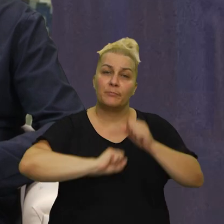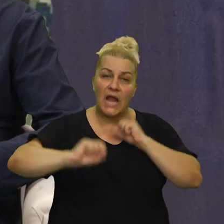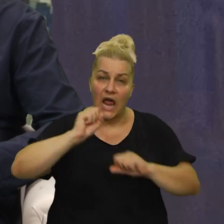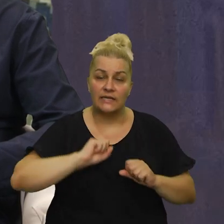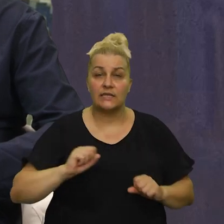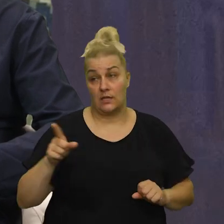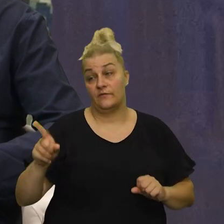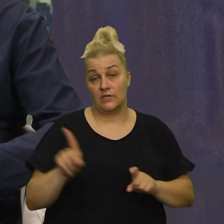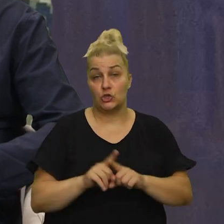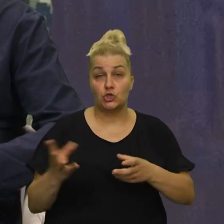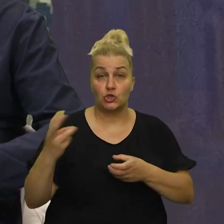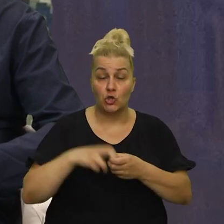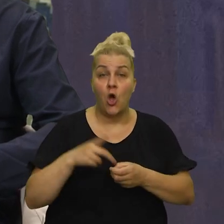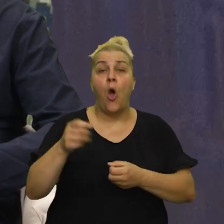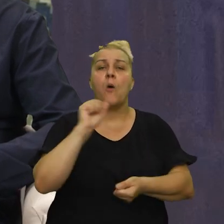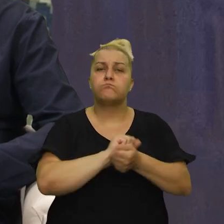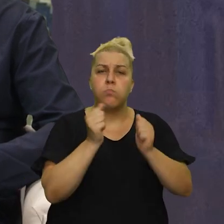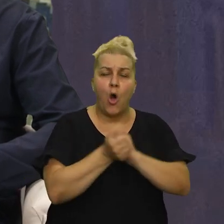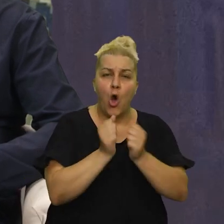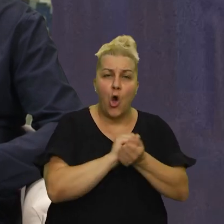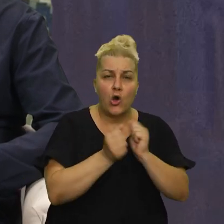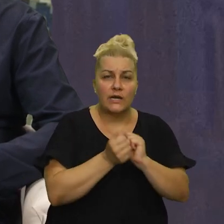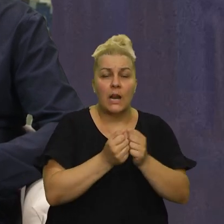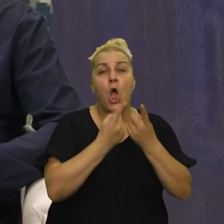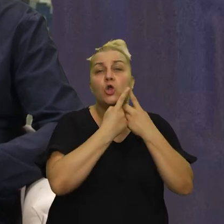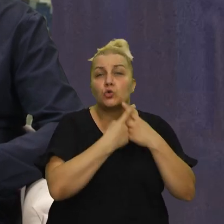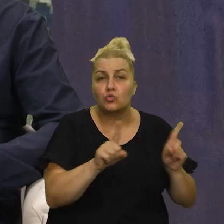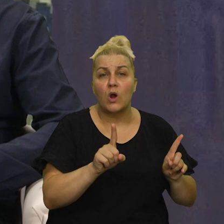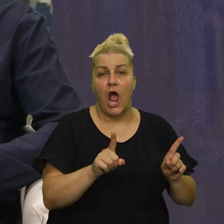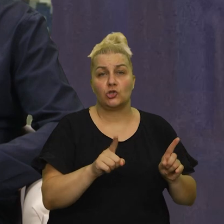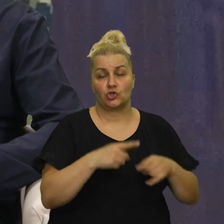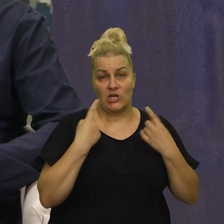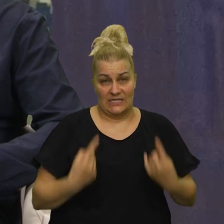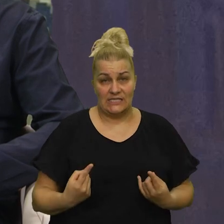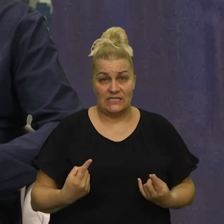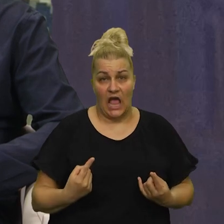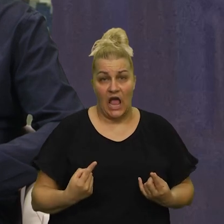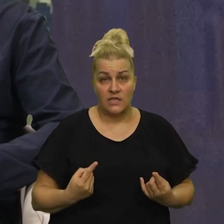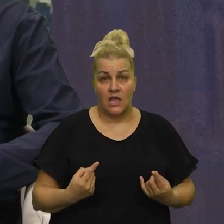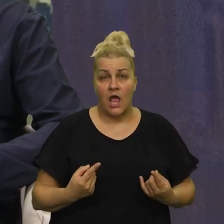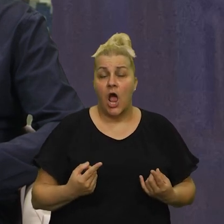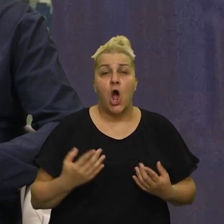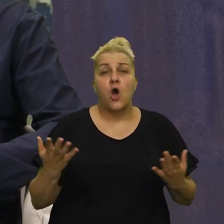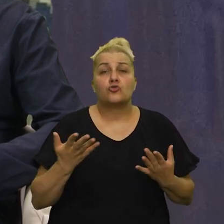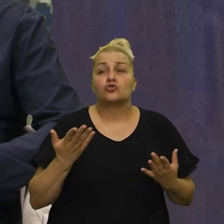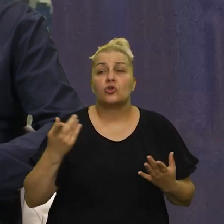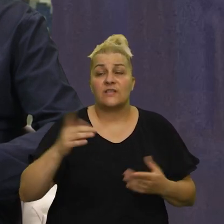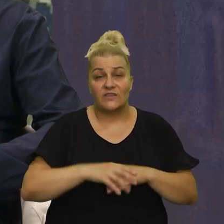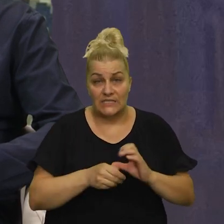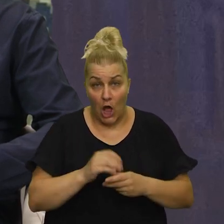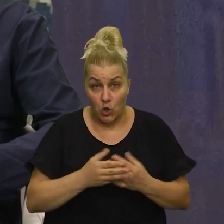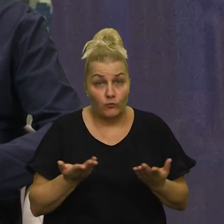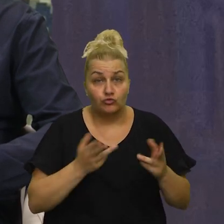vi, jasno s njima, borili za nešto drugačije stanje. S čim ste zadovoljni, s čim niste